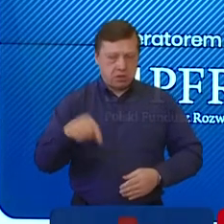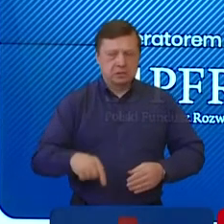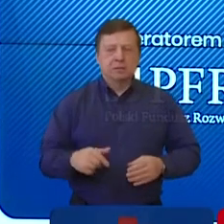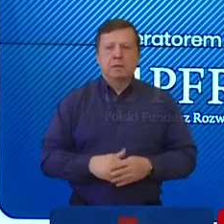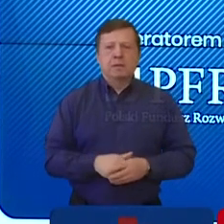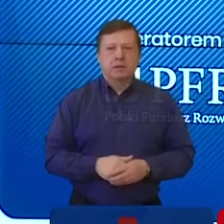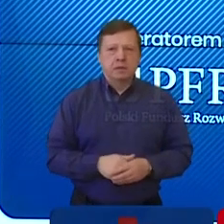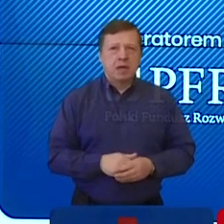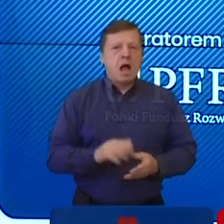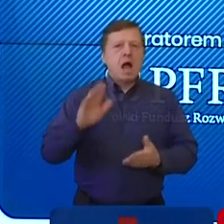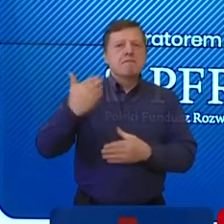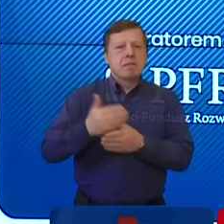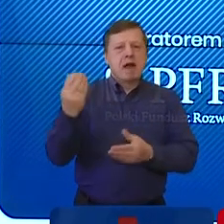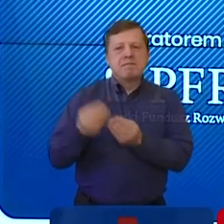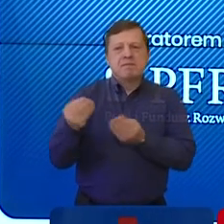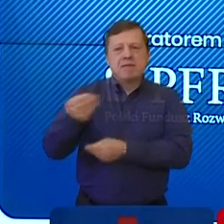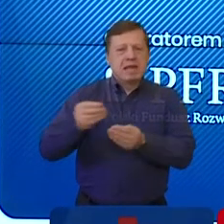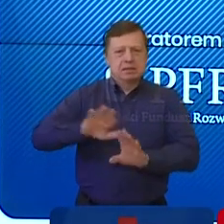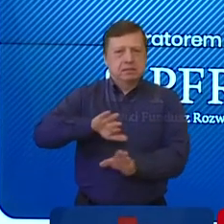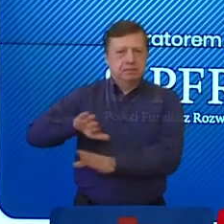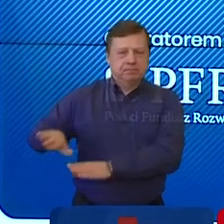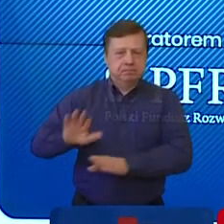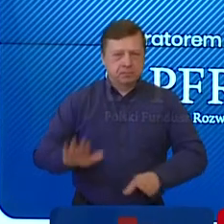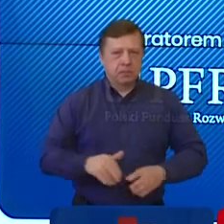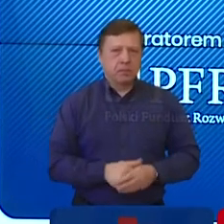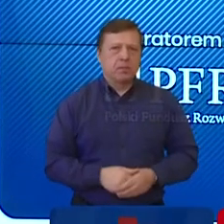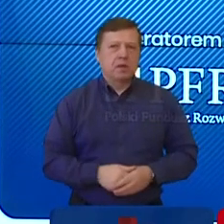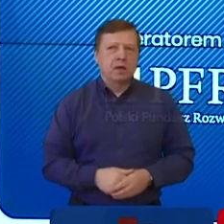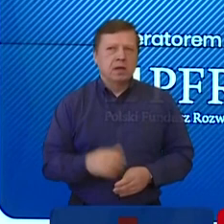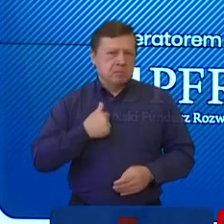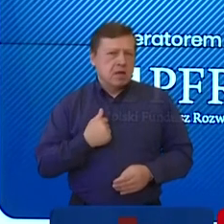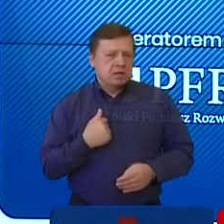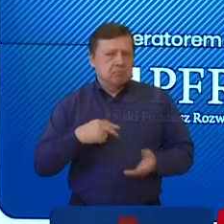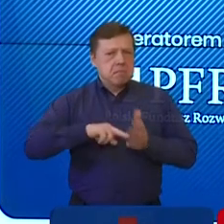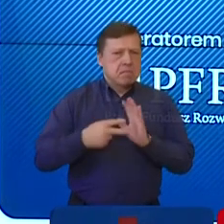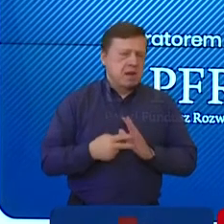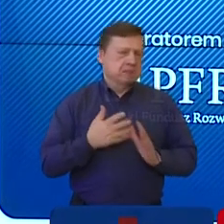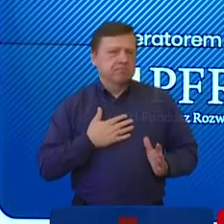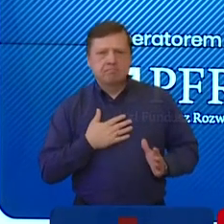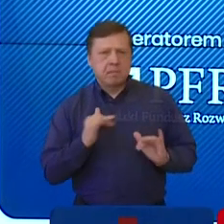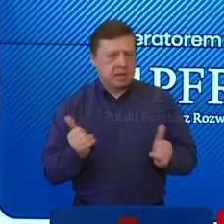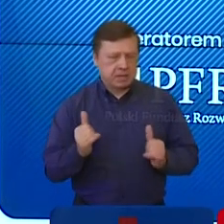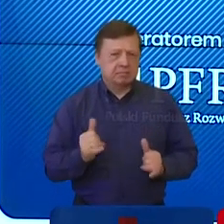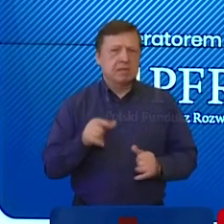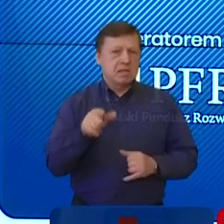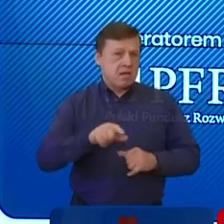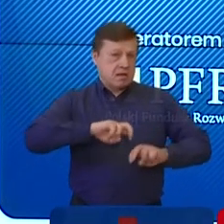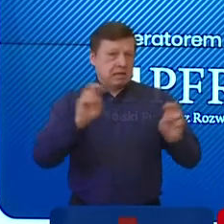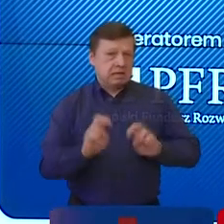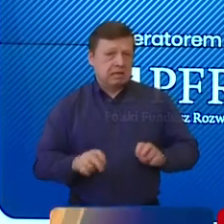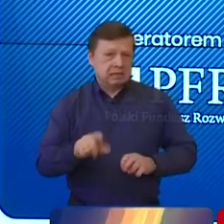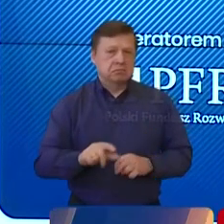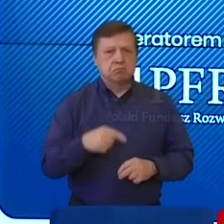bez firm finansowych. I teraz przyjmujemy pewne założenie, że ten kryzys, mam nadzieję, w